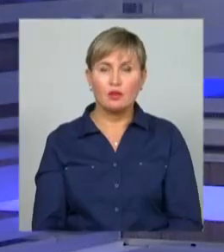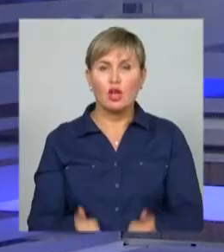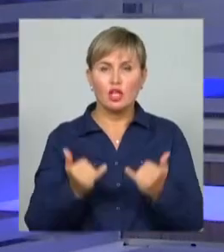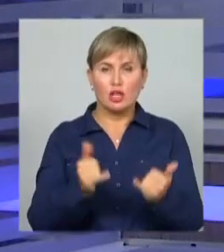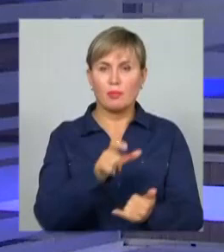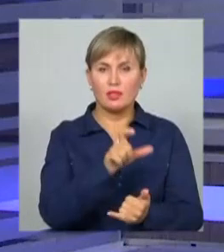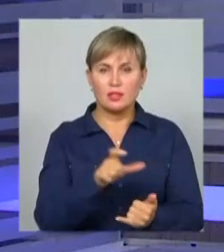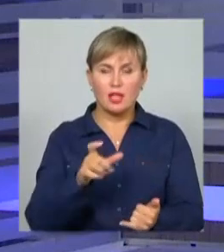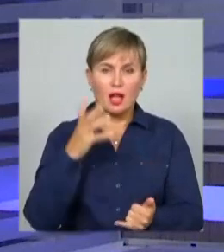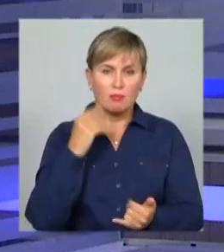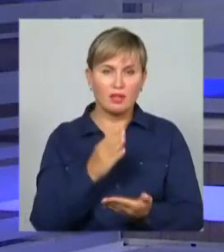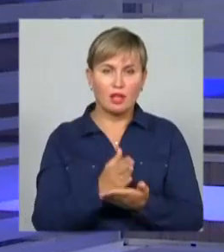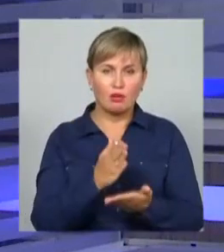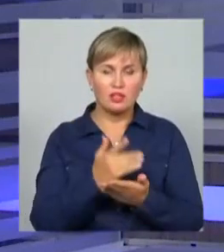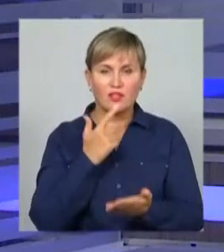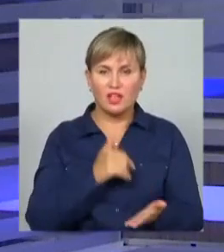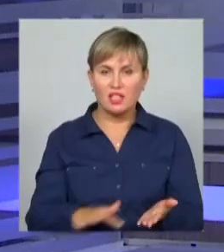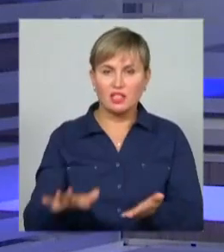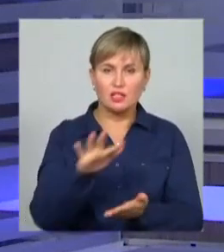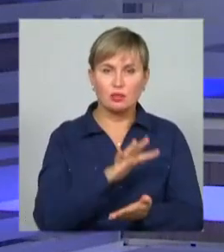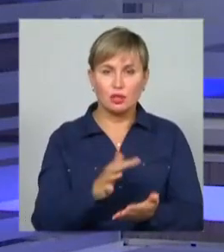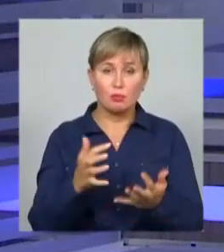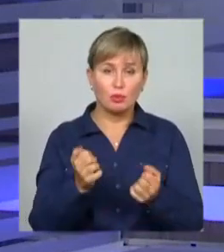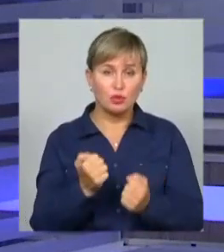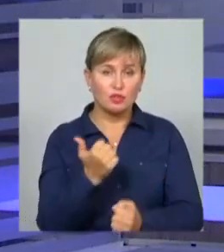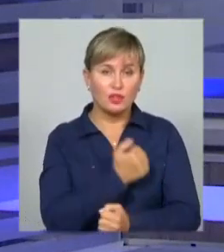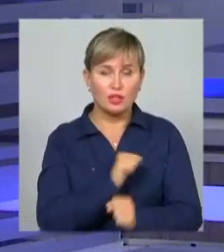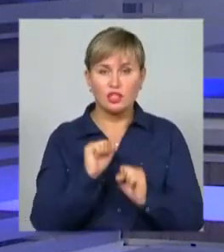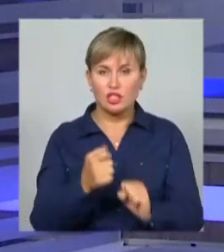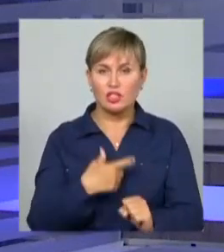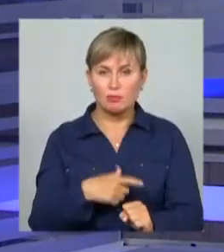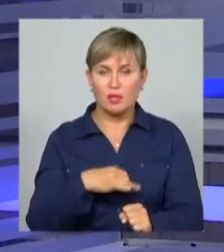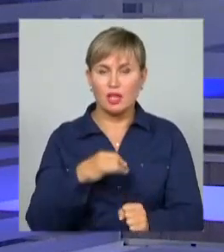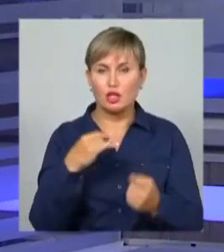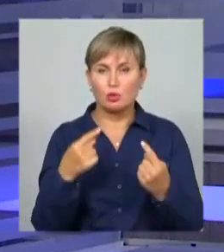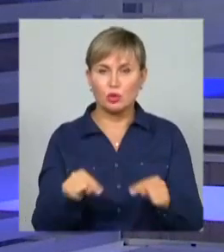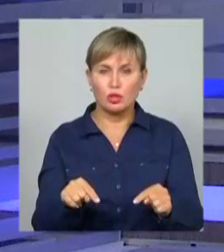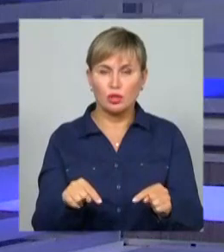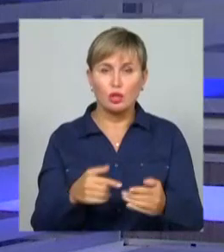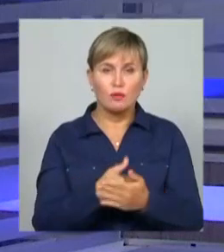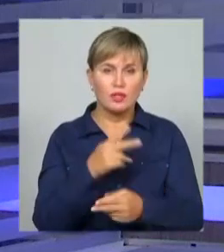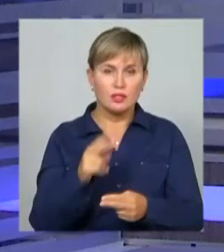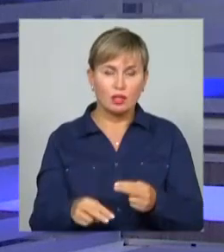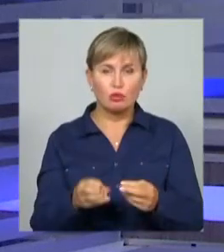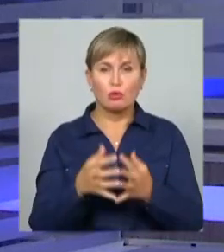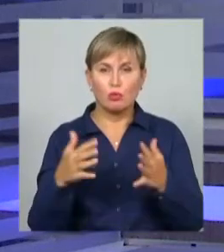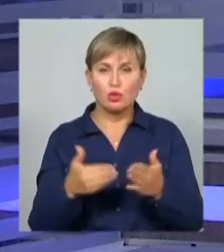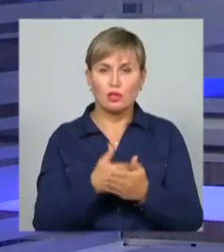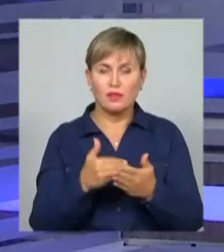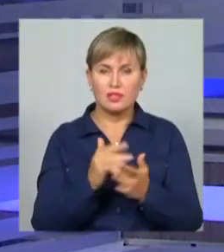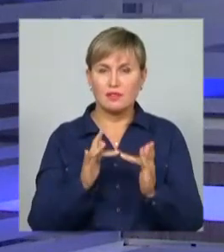Уважаемые телезрители, Алматы находится в красной зоне. Получите вакцину, защитите себя и других. На этом все. Еще больше